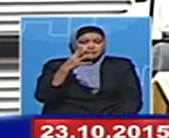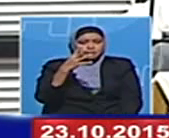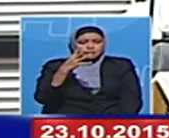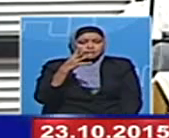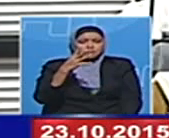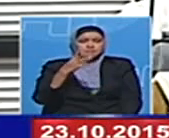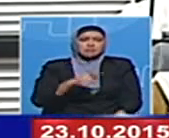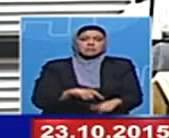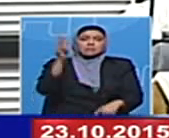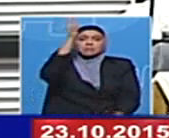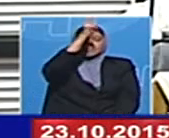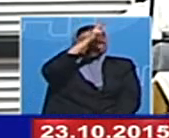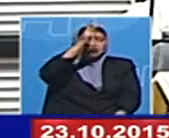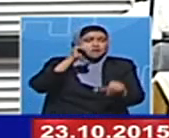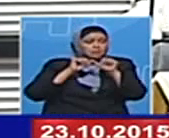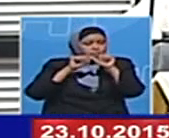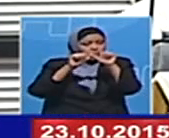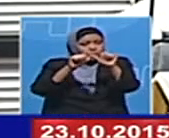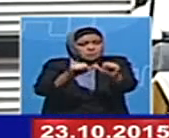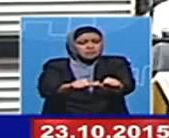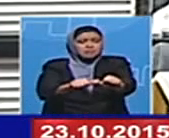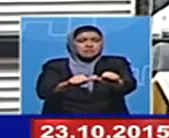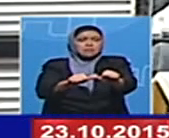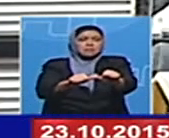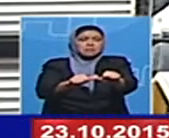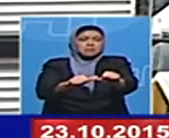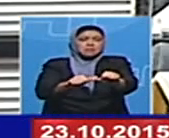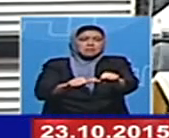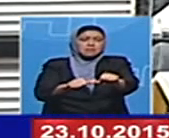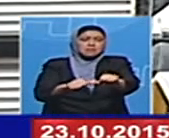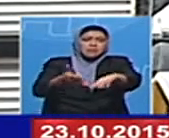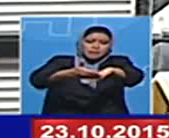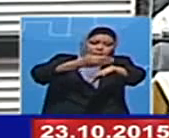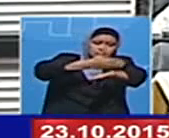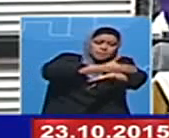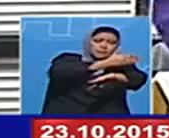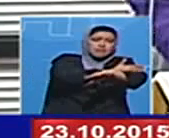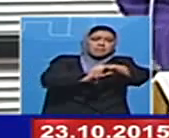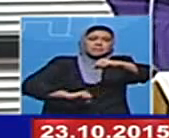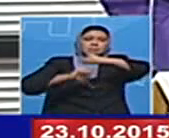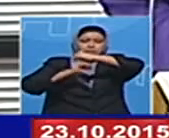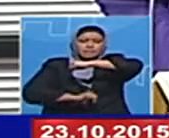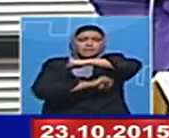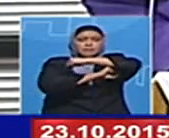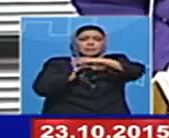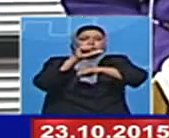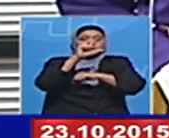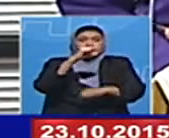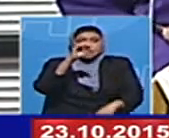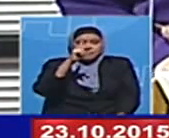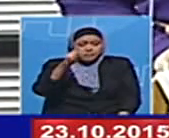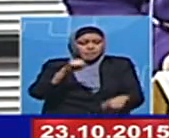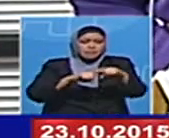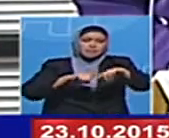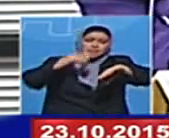kerajaan akan terus menambah baik INF infrastruktur logistik termasuklah Membina dan menambah baik